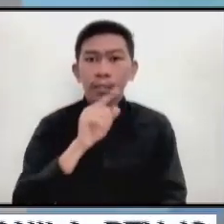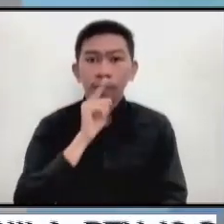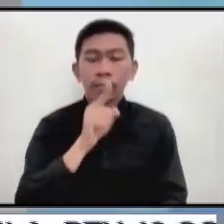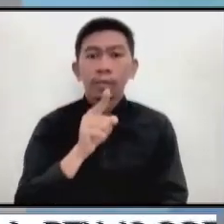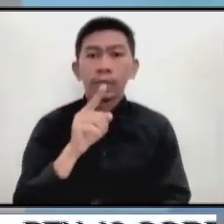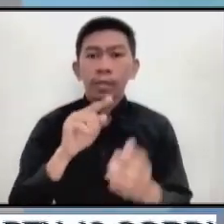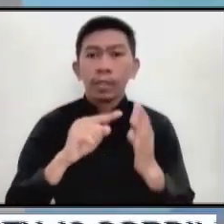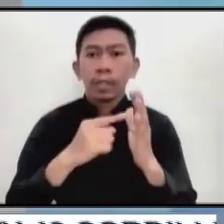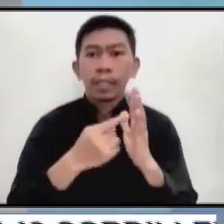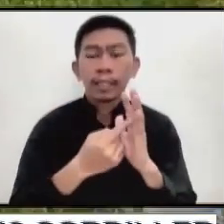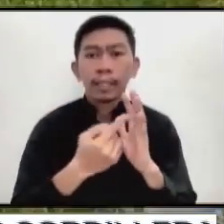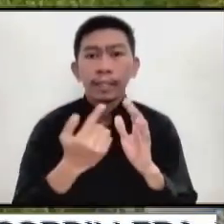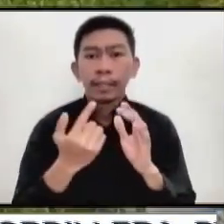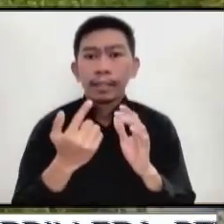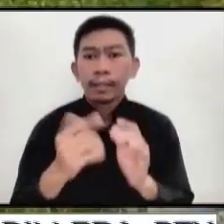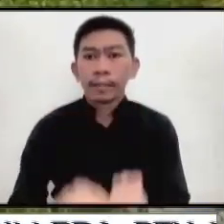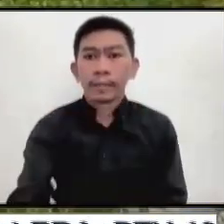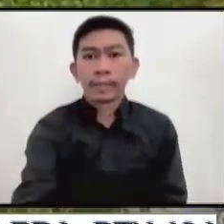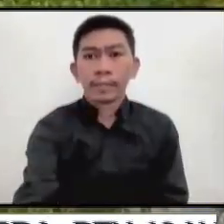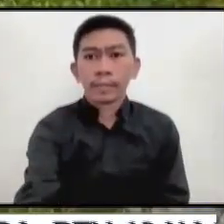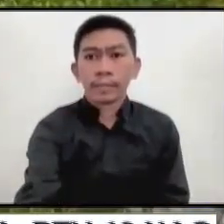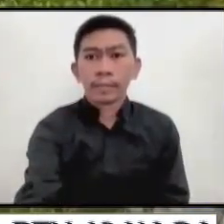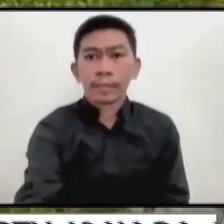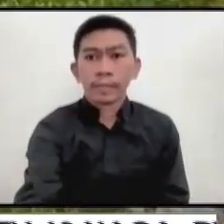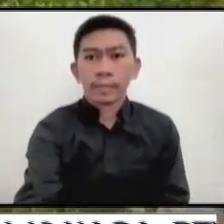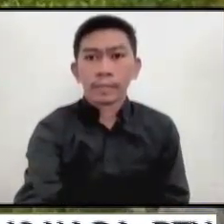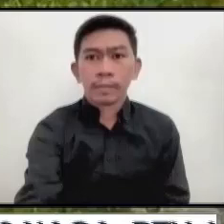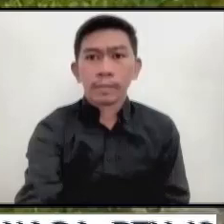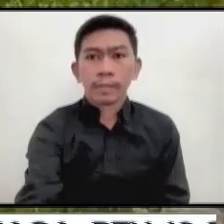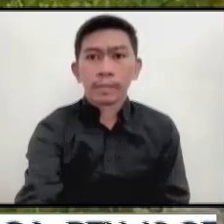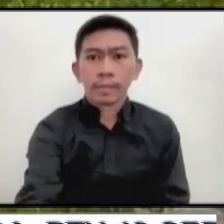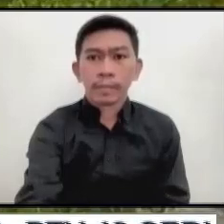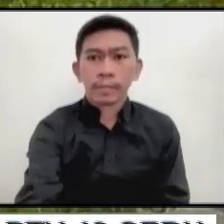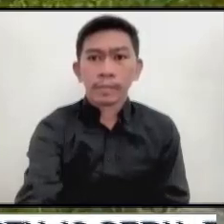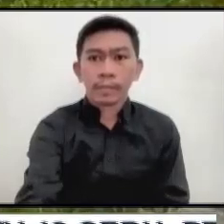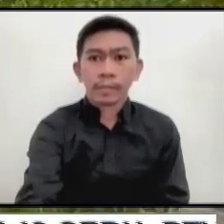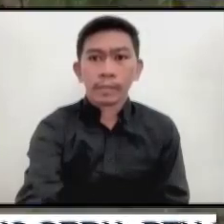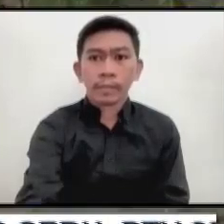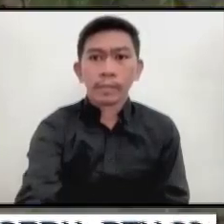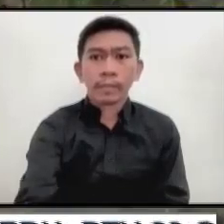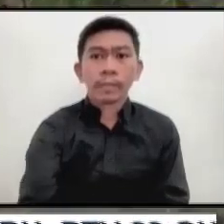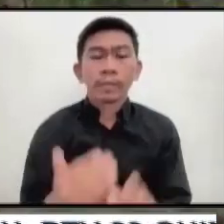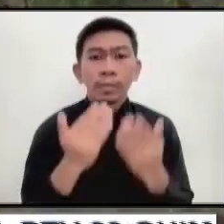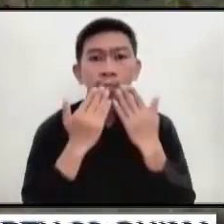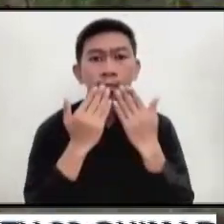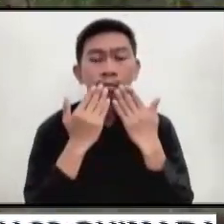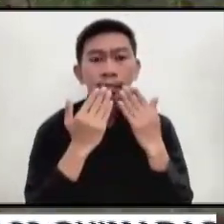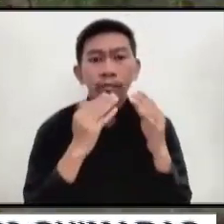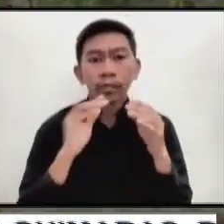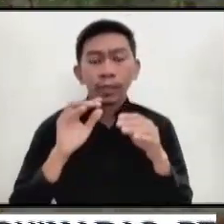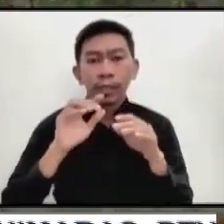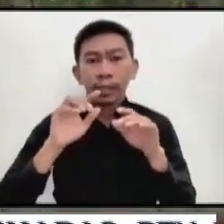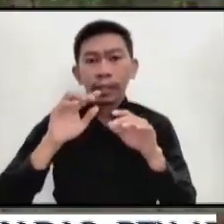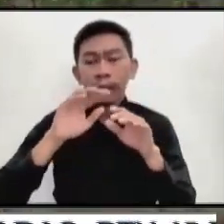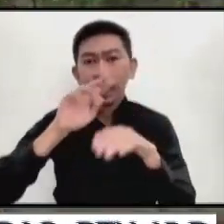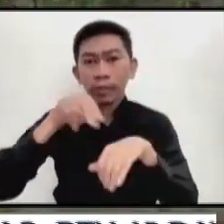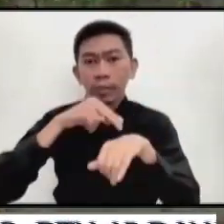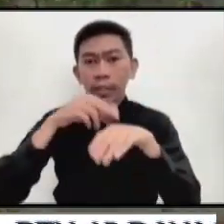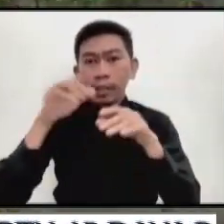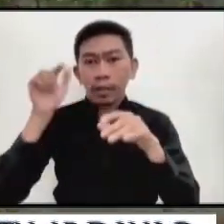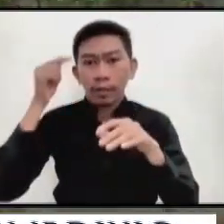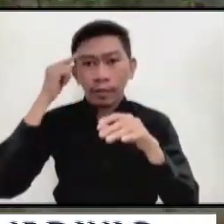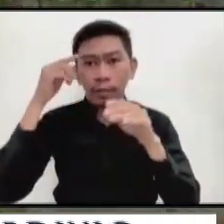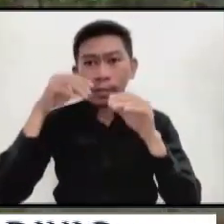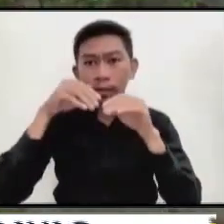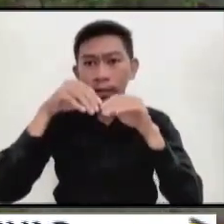kabayan, nagpapasalamat naman po kami sa mga ahensya ng ating pamahalaan, sa national government, sa tulong na ibinigay at saka sa